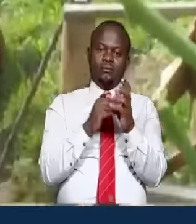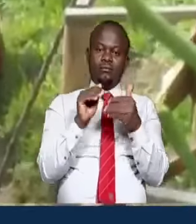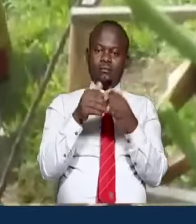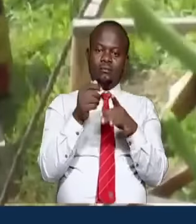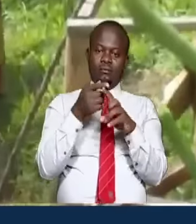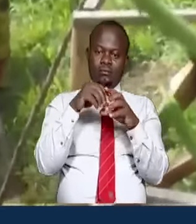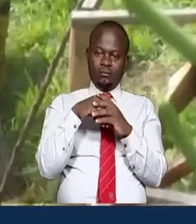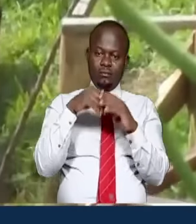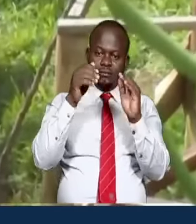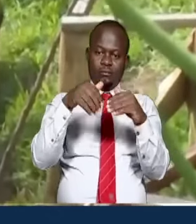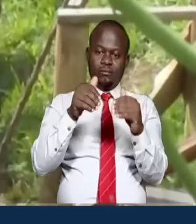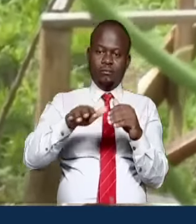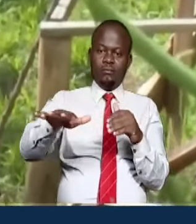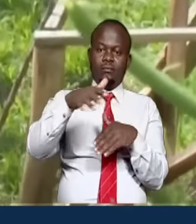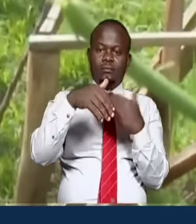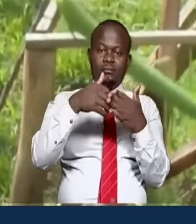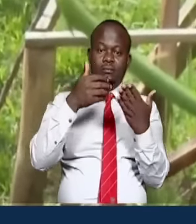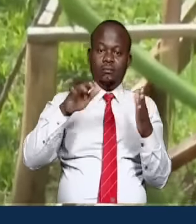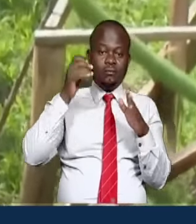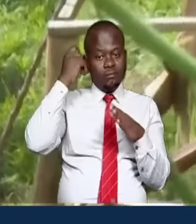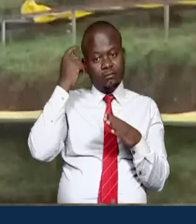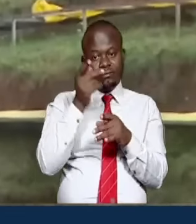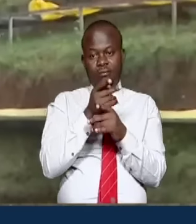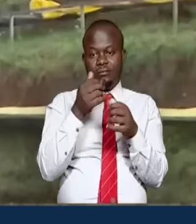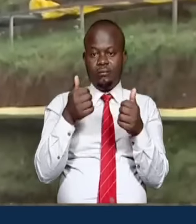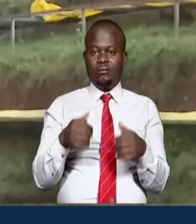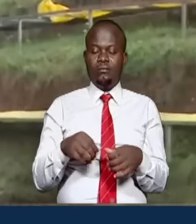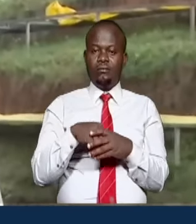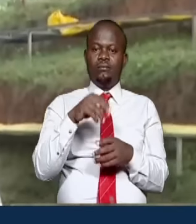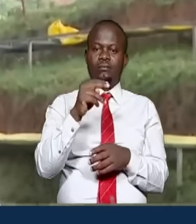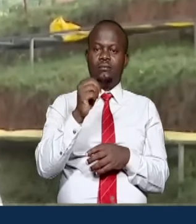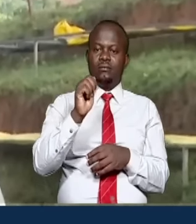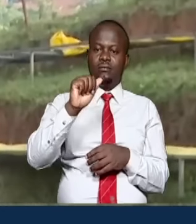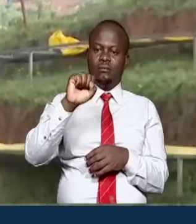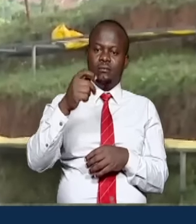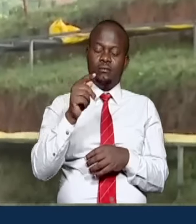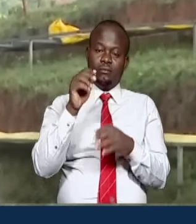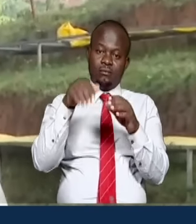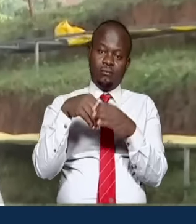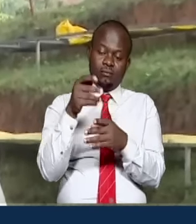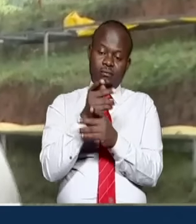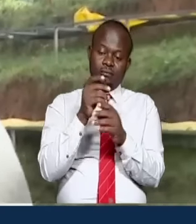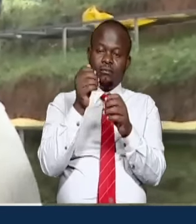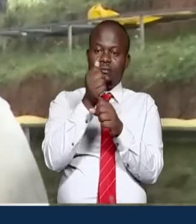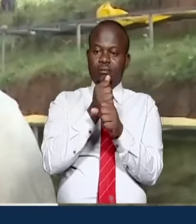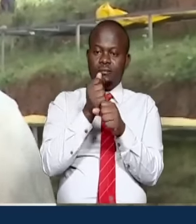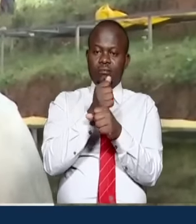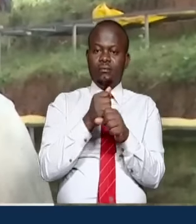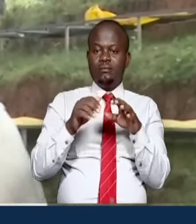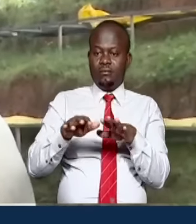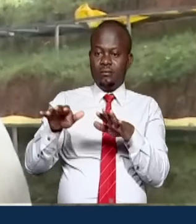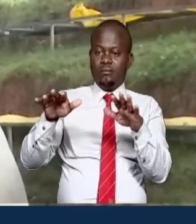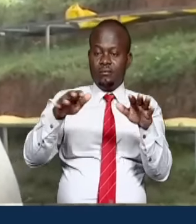bunaturuka mu kuba abahinzi baho bamaze gucengerwa no kuyitaho. Muri Nyamasheke hari umwihariko w'abahinzi bita ku ikawa. Ikawa barayisasira,